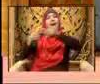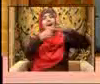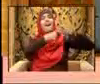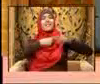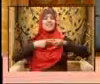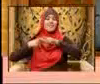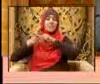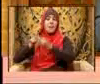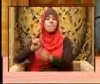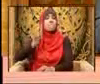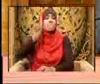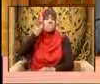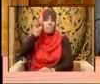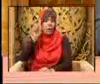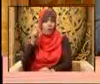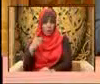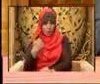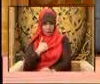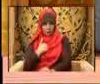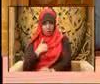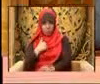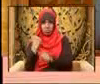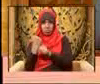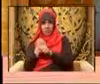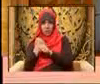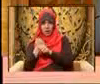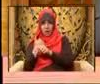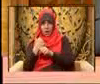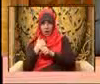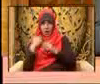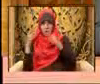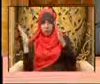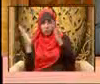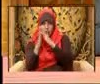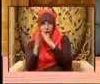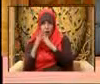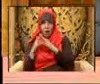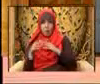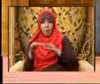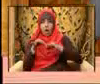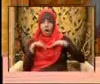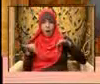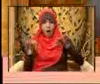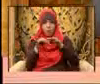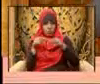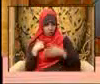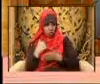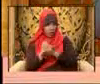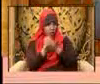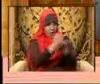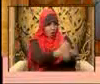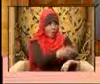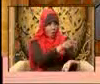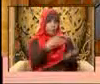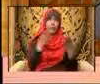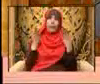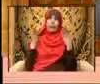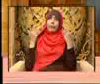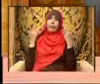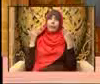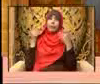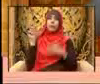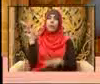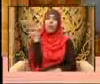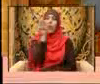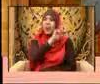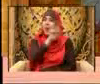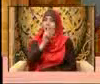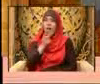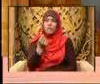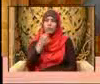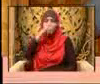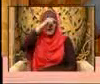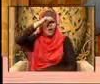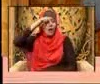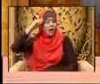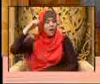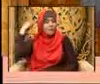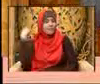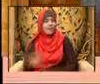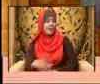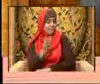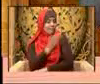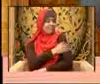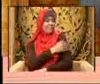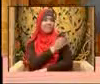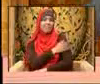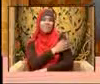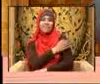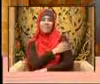أما الإنسان أن يأخذ هك اللقمة الباردة، لا، المسلم لا يعرف اللقمة الباردة، والمسلم يعرف أنه فرانكو راهو بالحلال، يأخذه بالعرق،